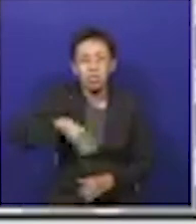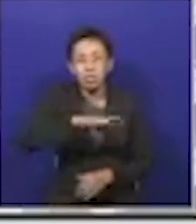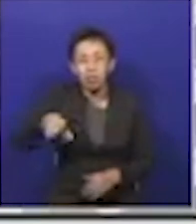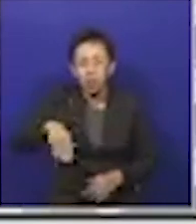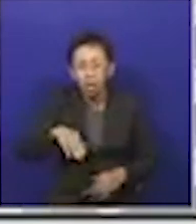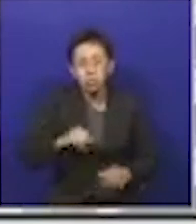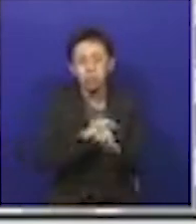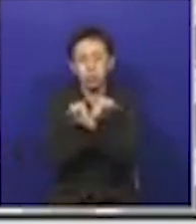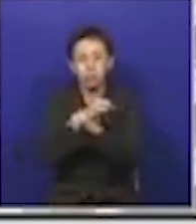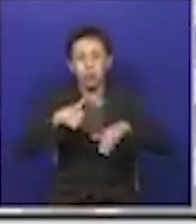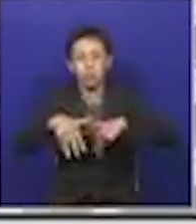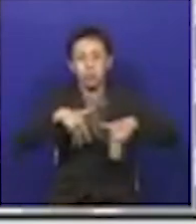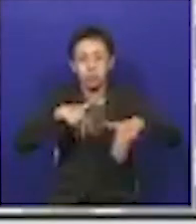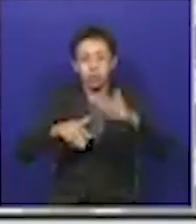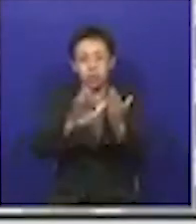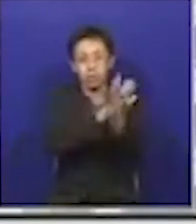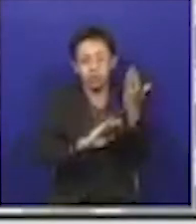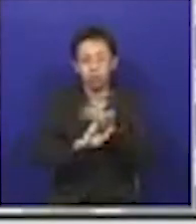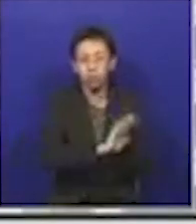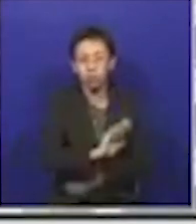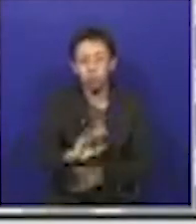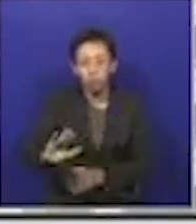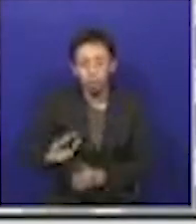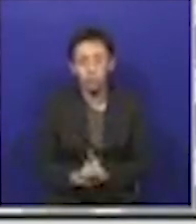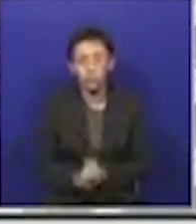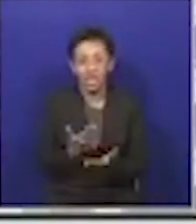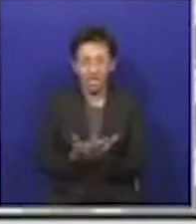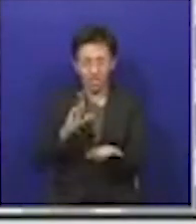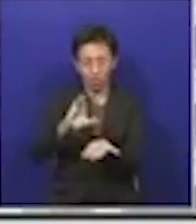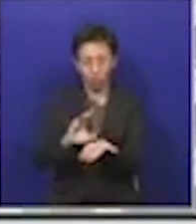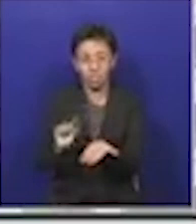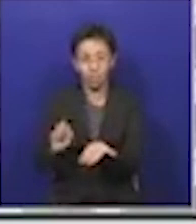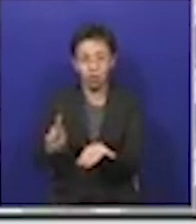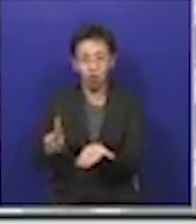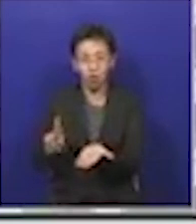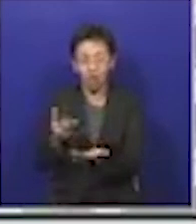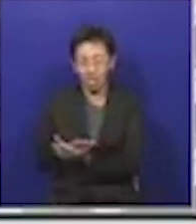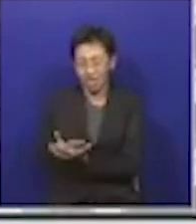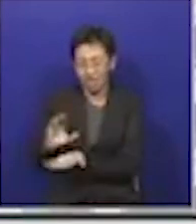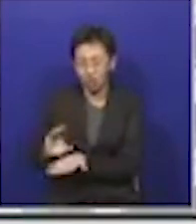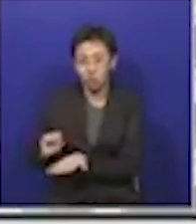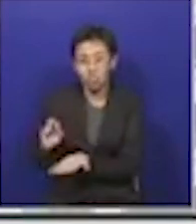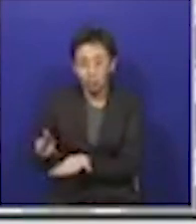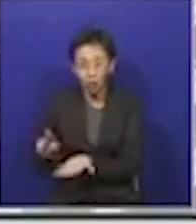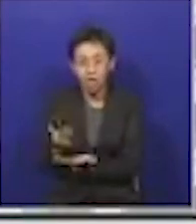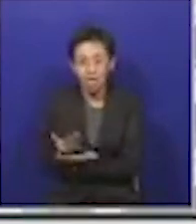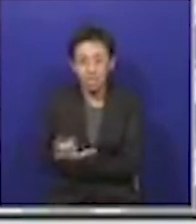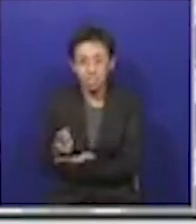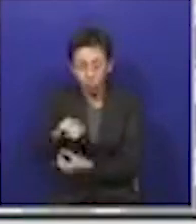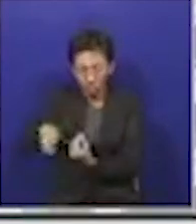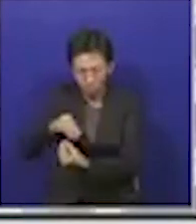กป้องประชากรและประเทศของเขาฮะแล้วเอากองทุนหรือเงินสำรองฮะกระแสเงินสดมาใช้ฮะ